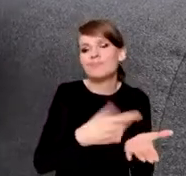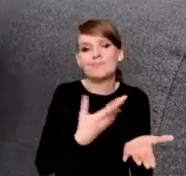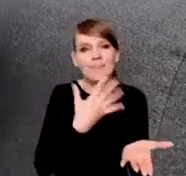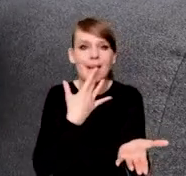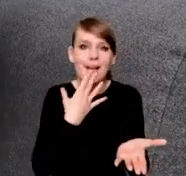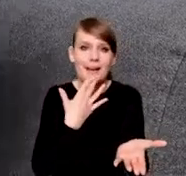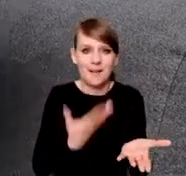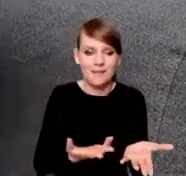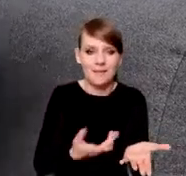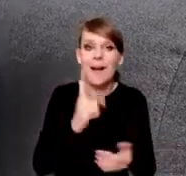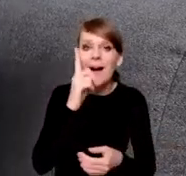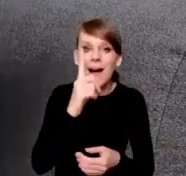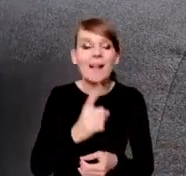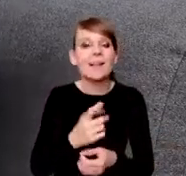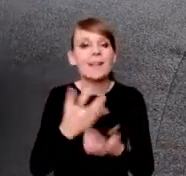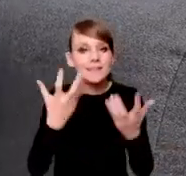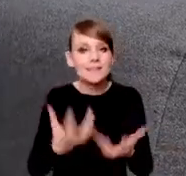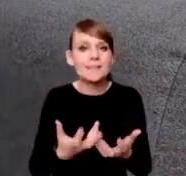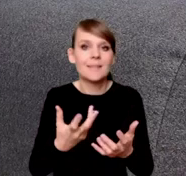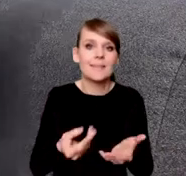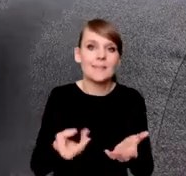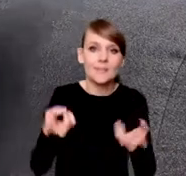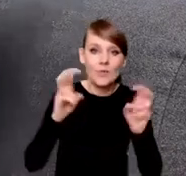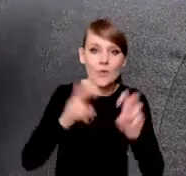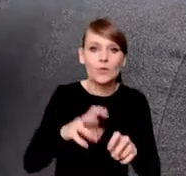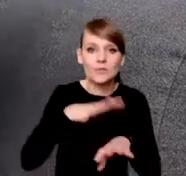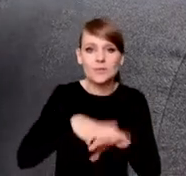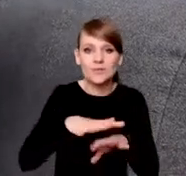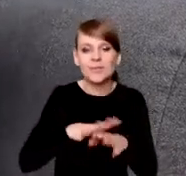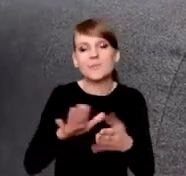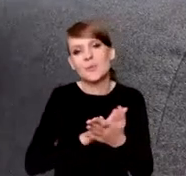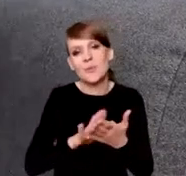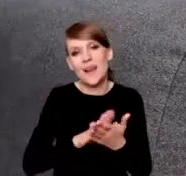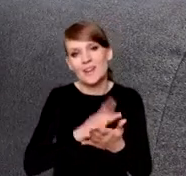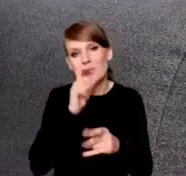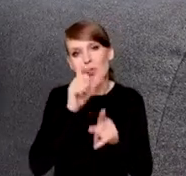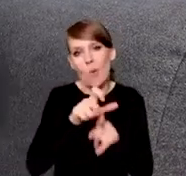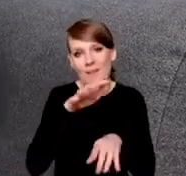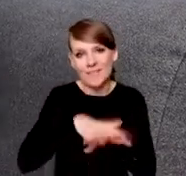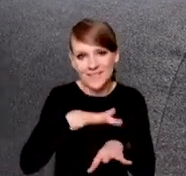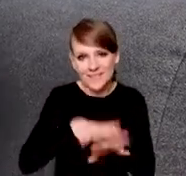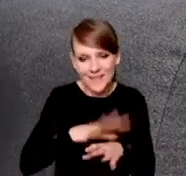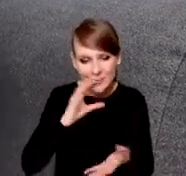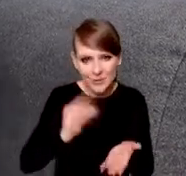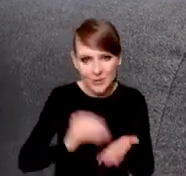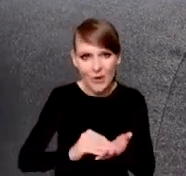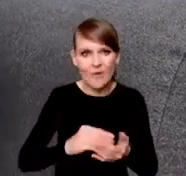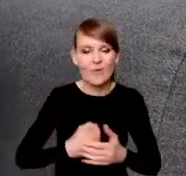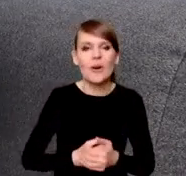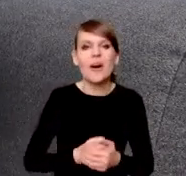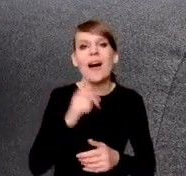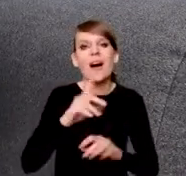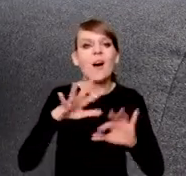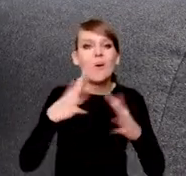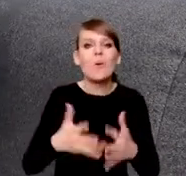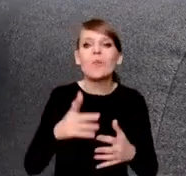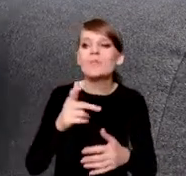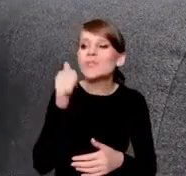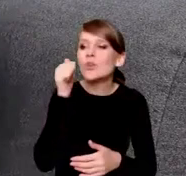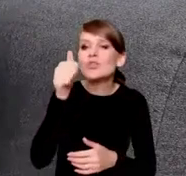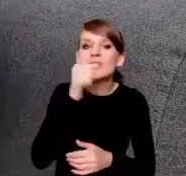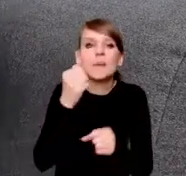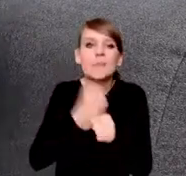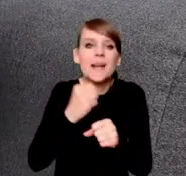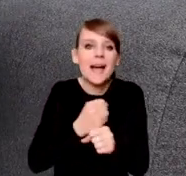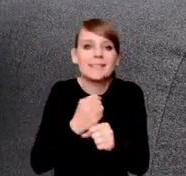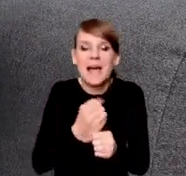żebyśmy poprzez stworzony system, przepraszam znowu za to słowo, ale takiej codziennej pracy